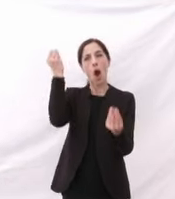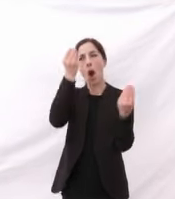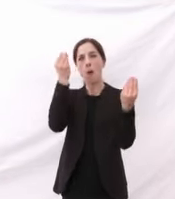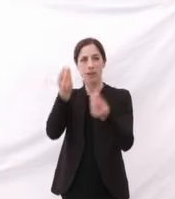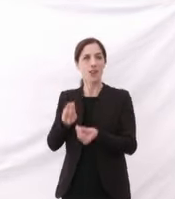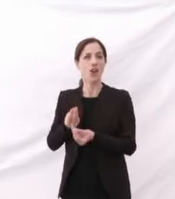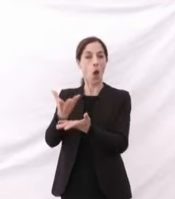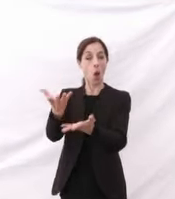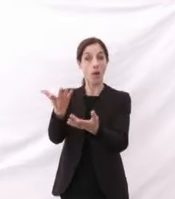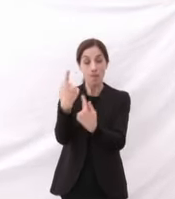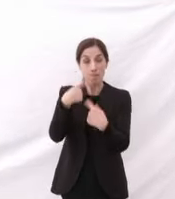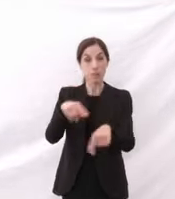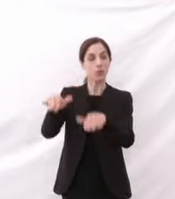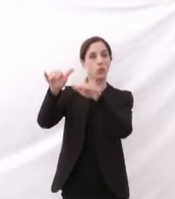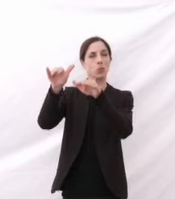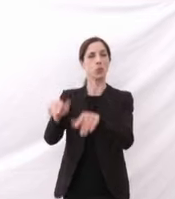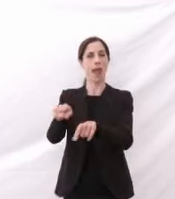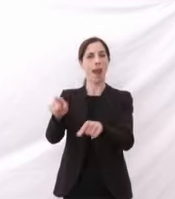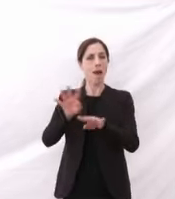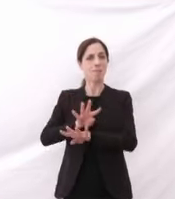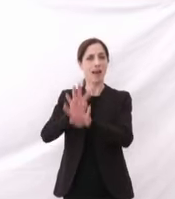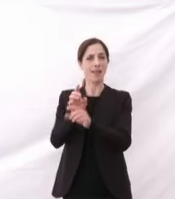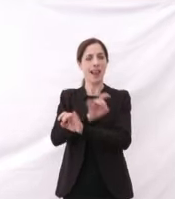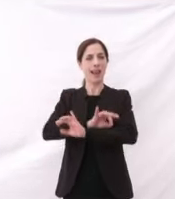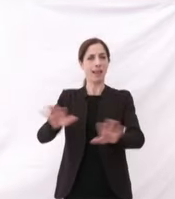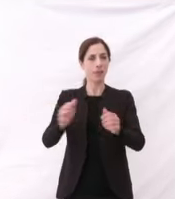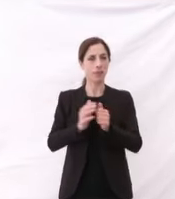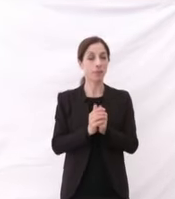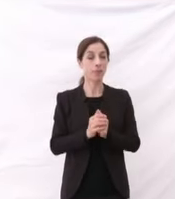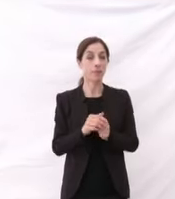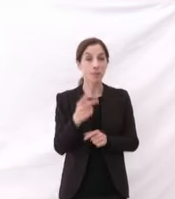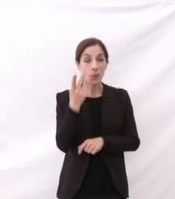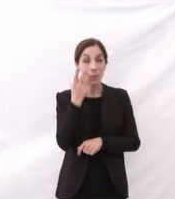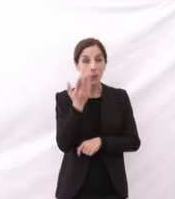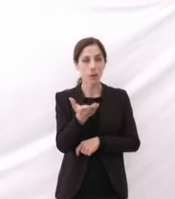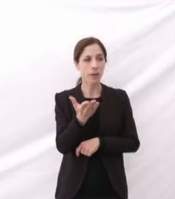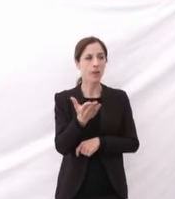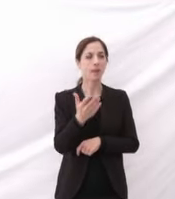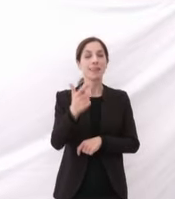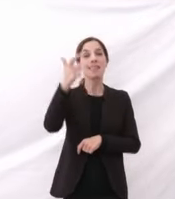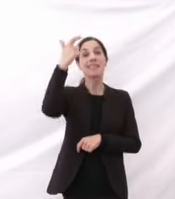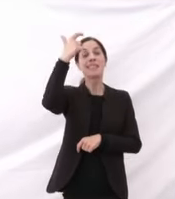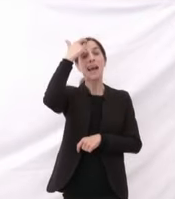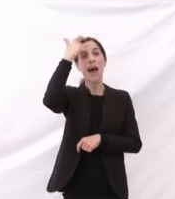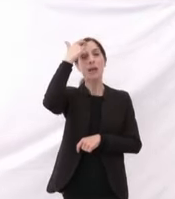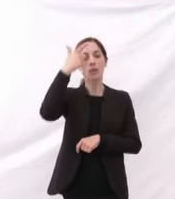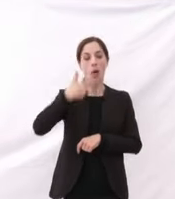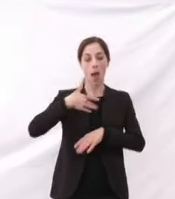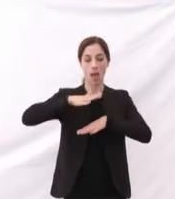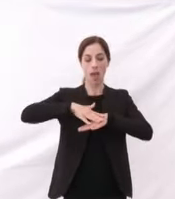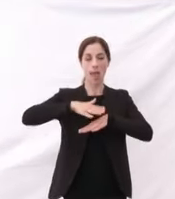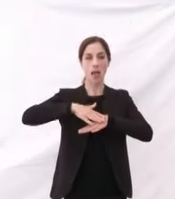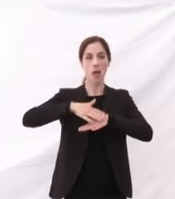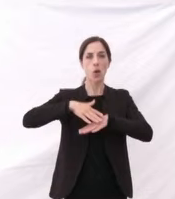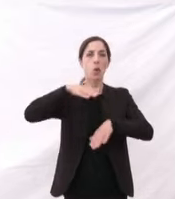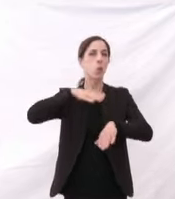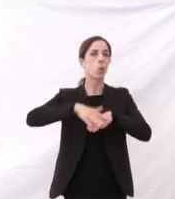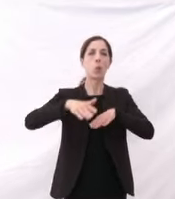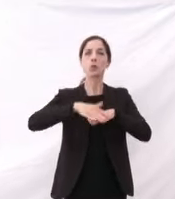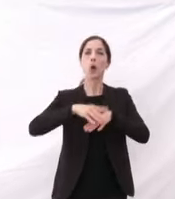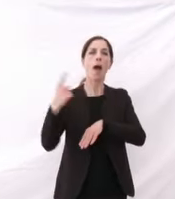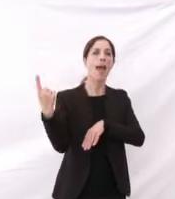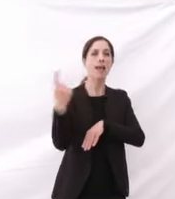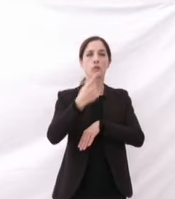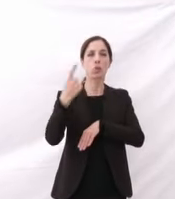Occhio, lo Stato ha l'esclusiva dell'uso della forza